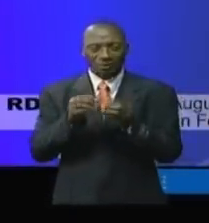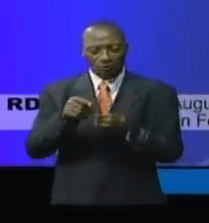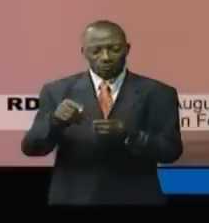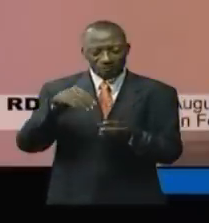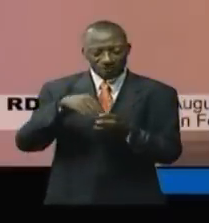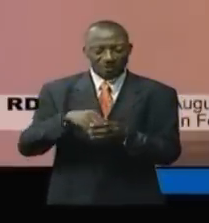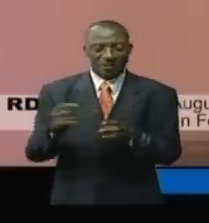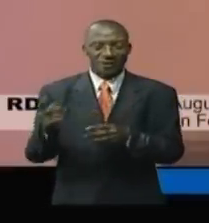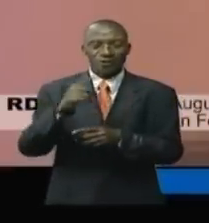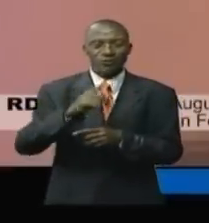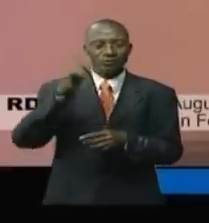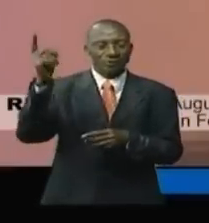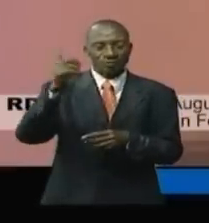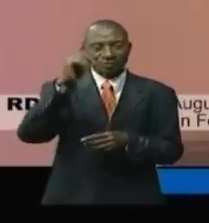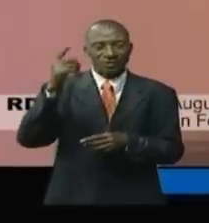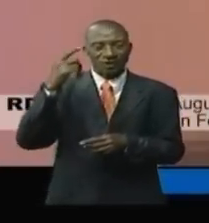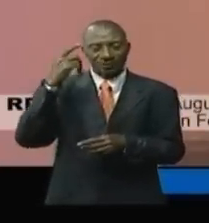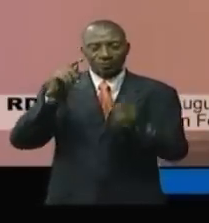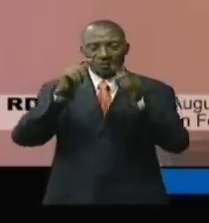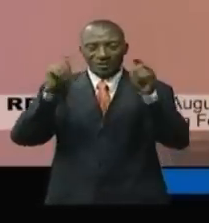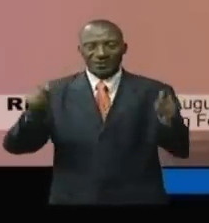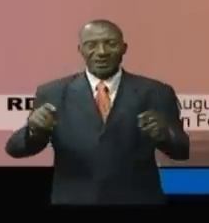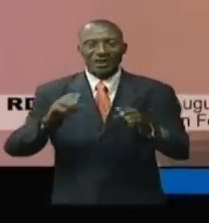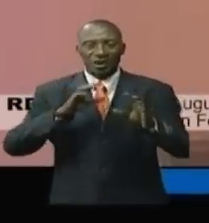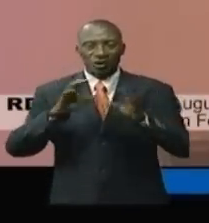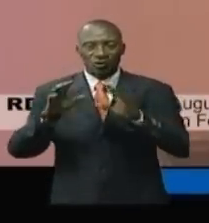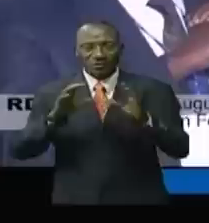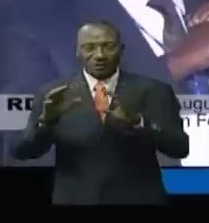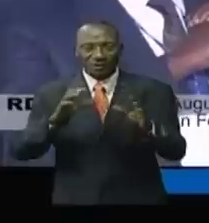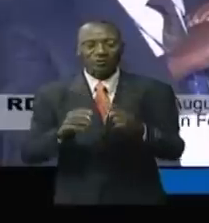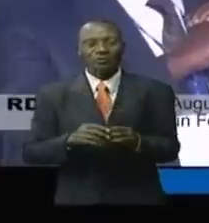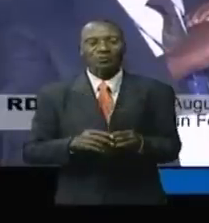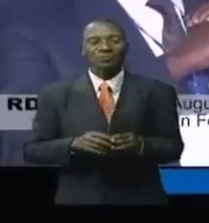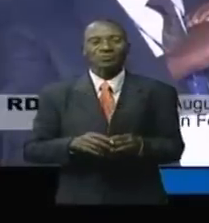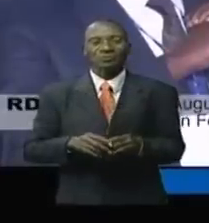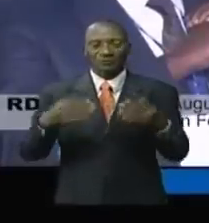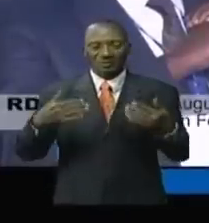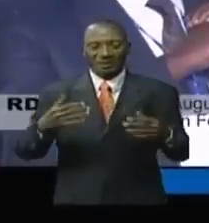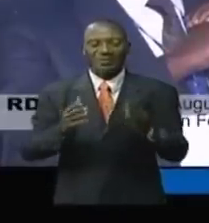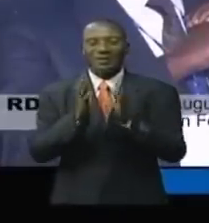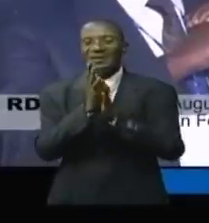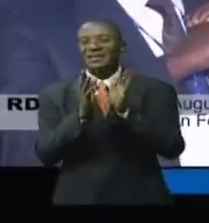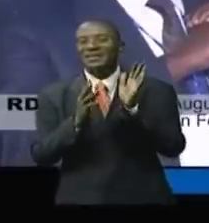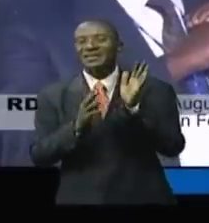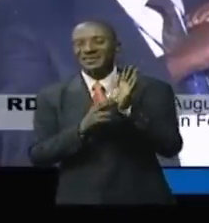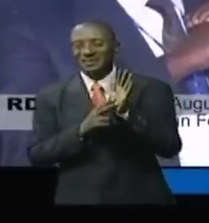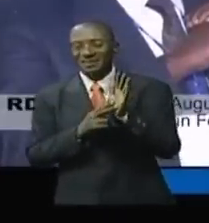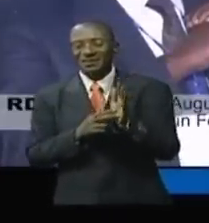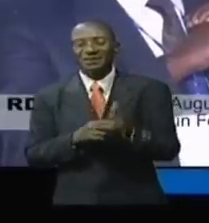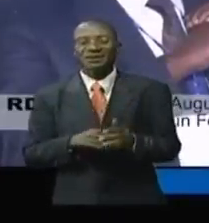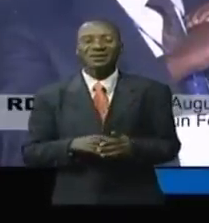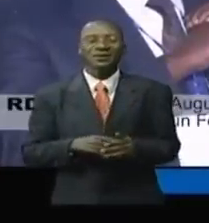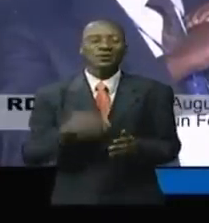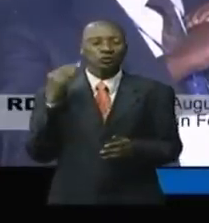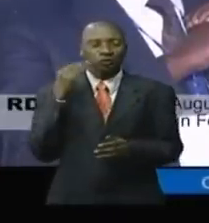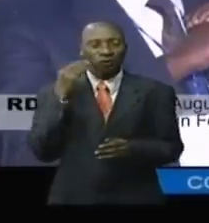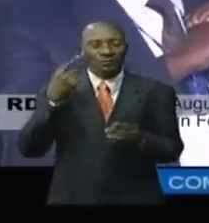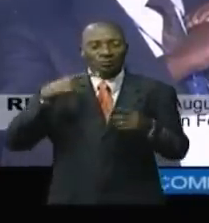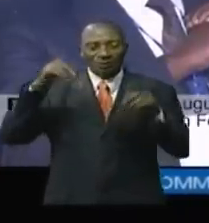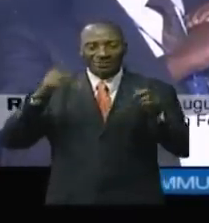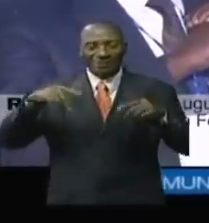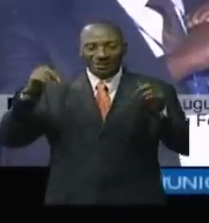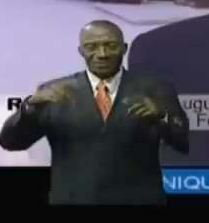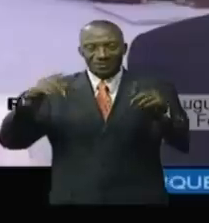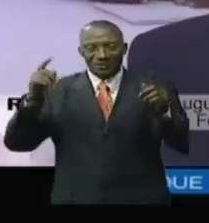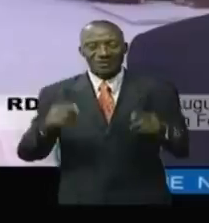mondiale sur les télécommunications célébrée le 17 mai de chaque année. Les technologies numériques au service des personnes âgées